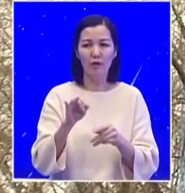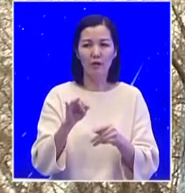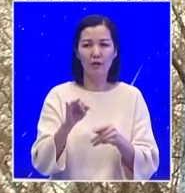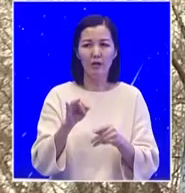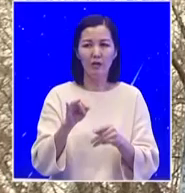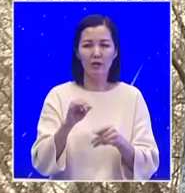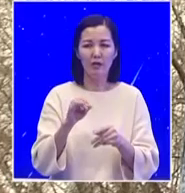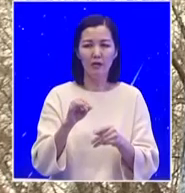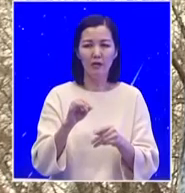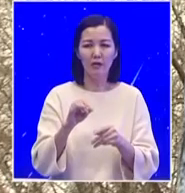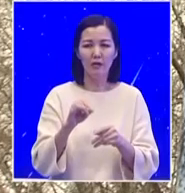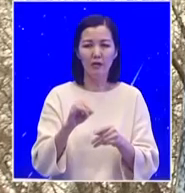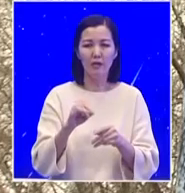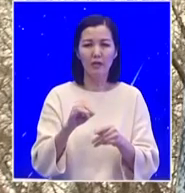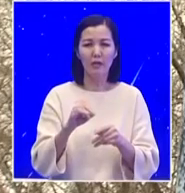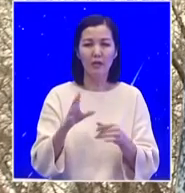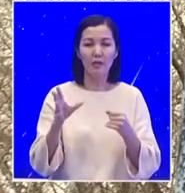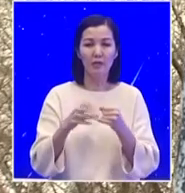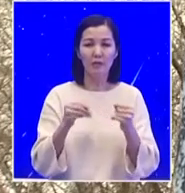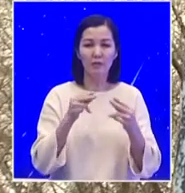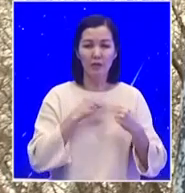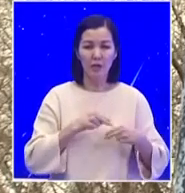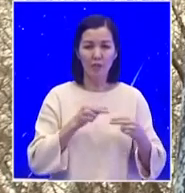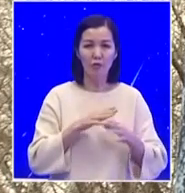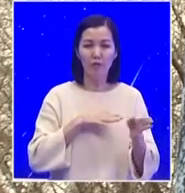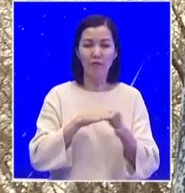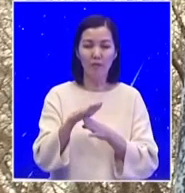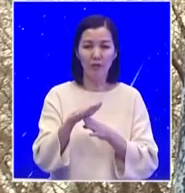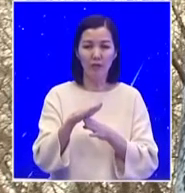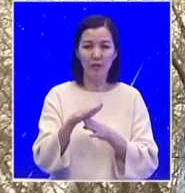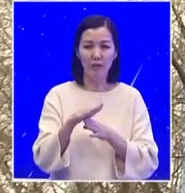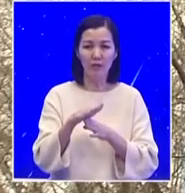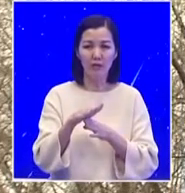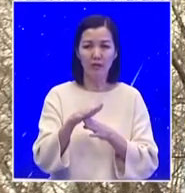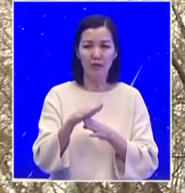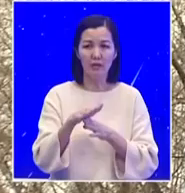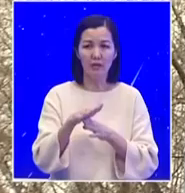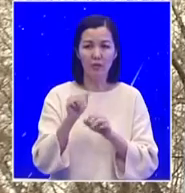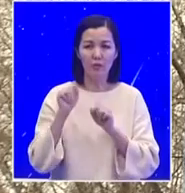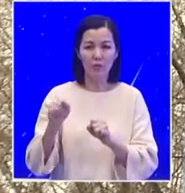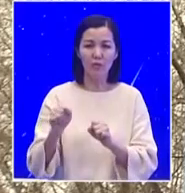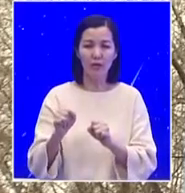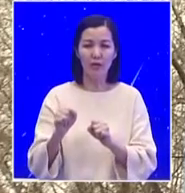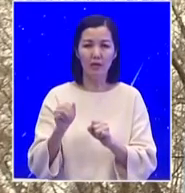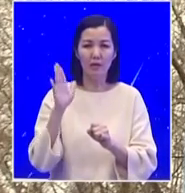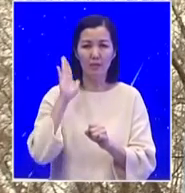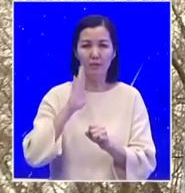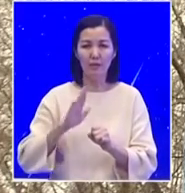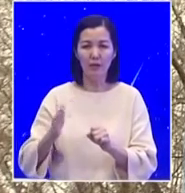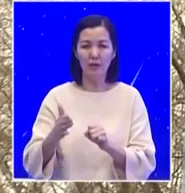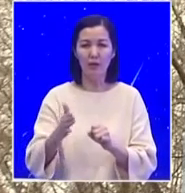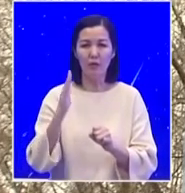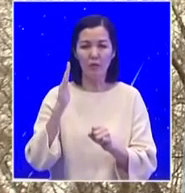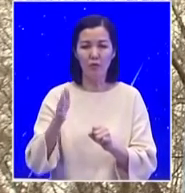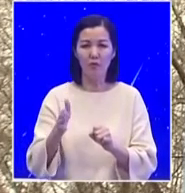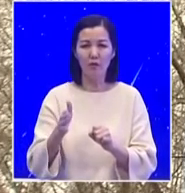бетона. Земляных работ выполнили подъезды, укрепление берегов в районе